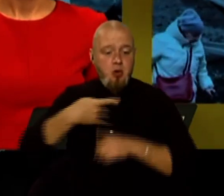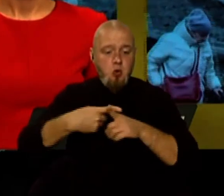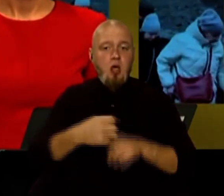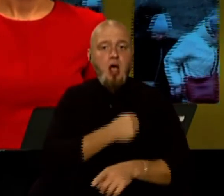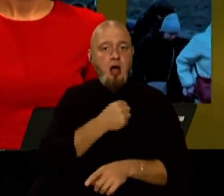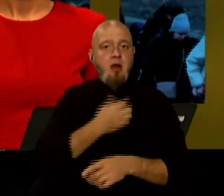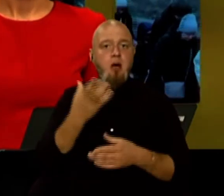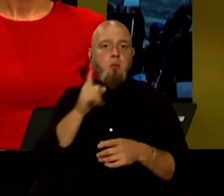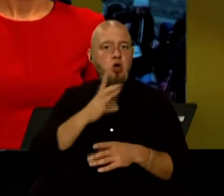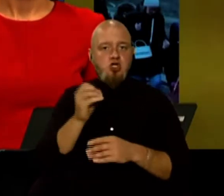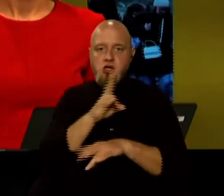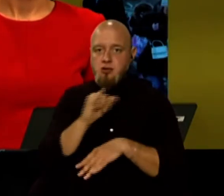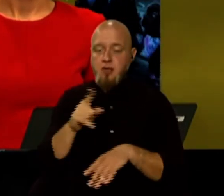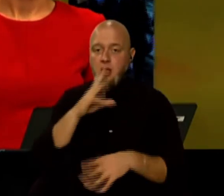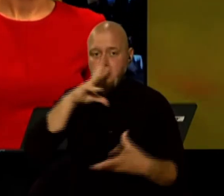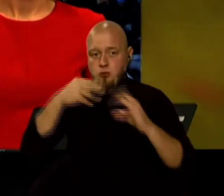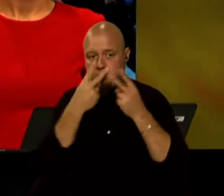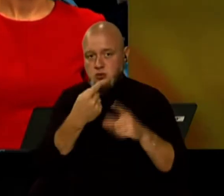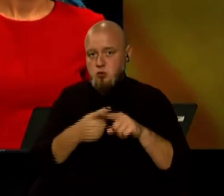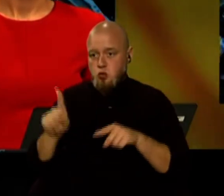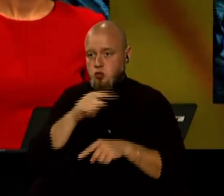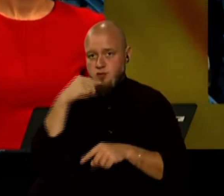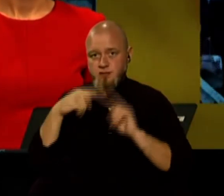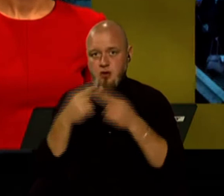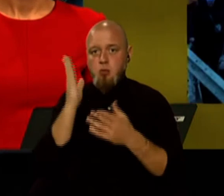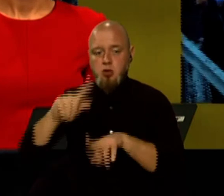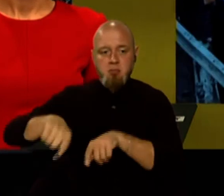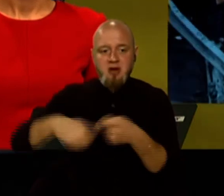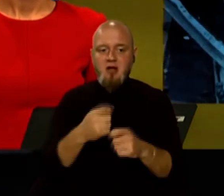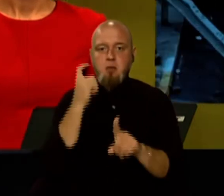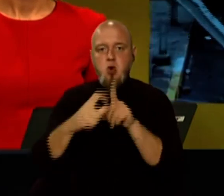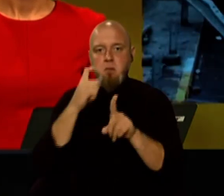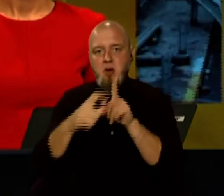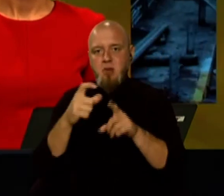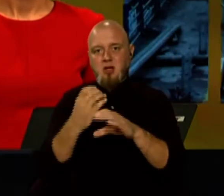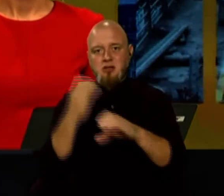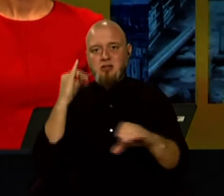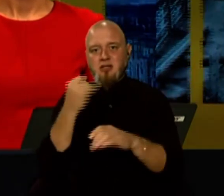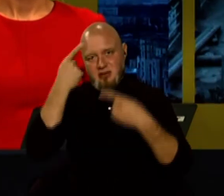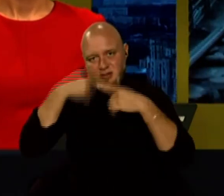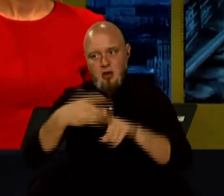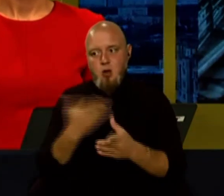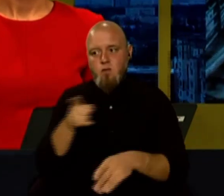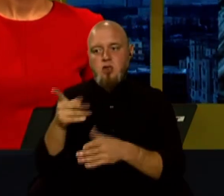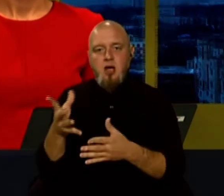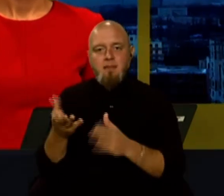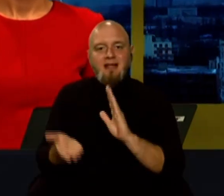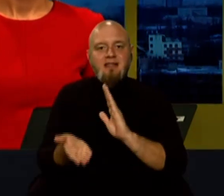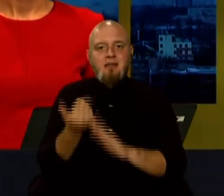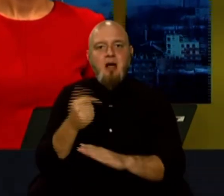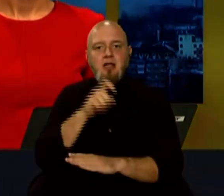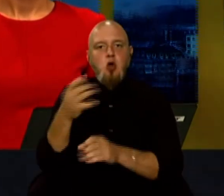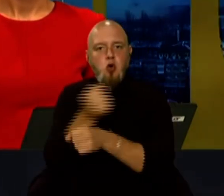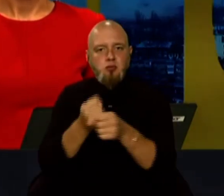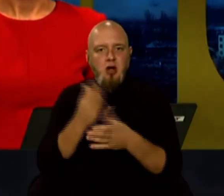ні. Але судячи з того, що Російська Федерація буде передавати боєприпаси і техніку, яку вона знімала з